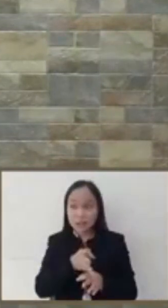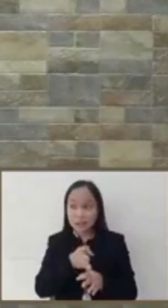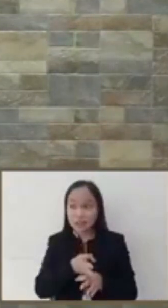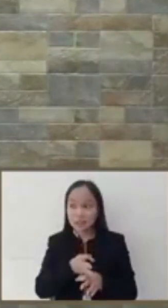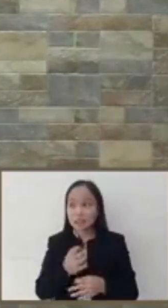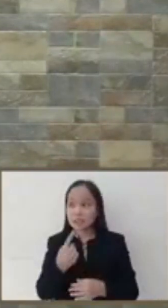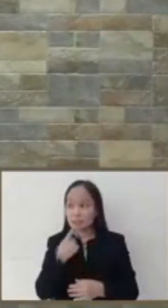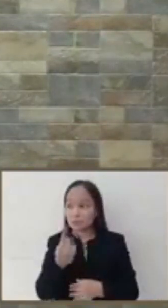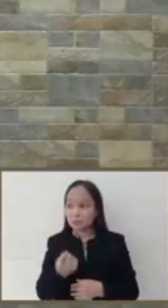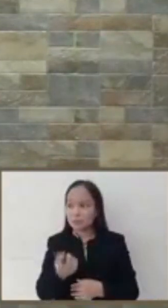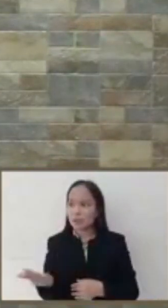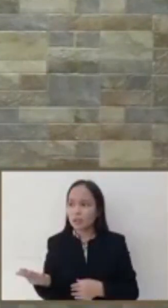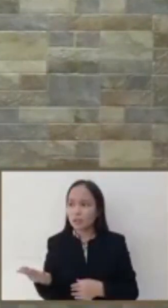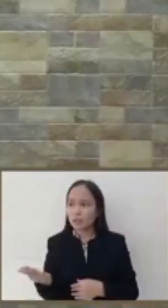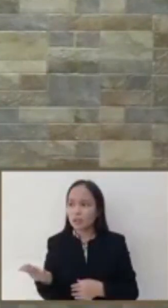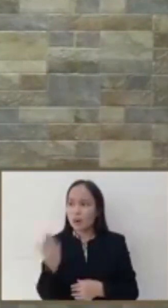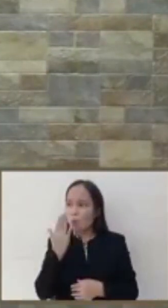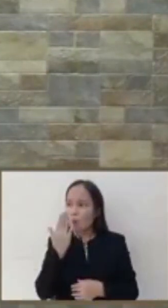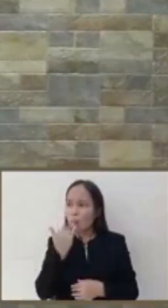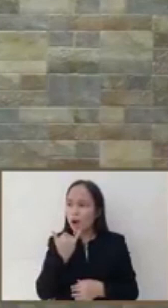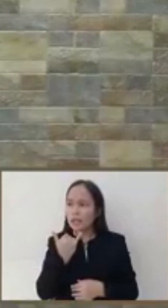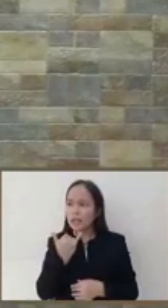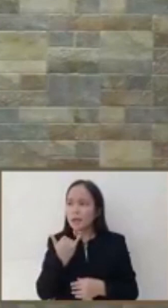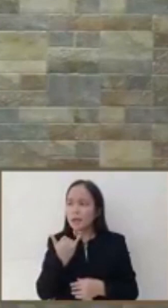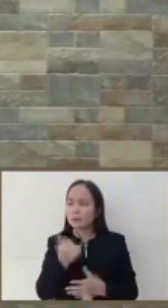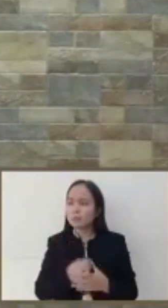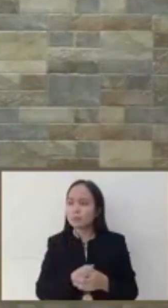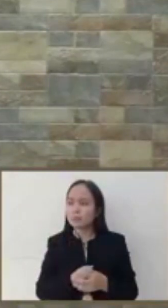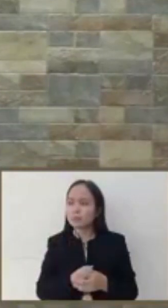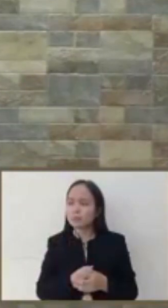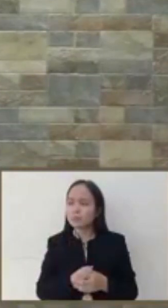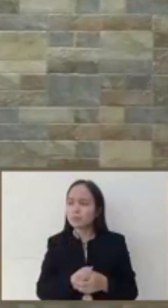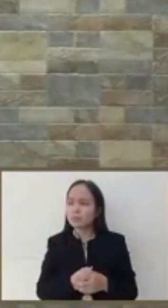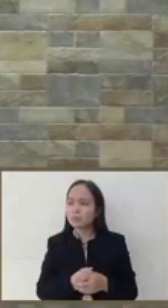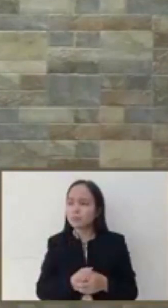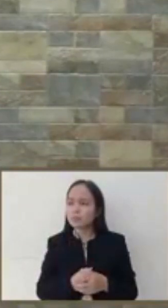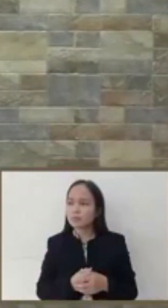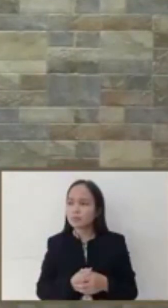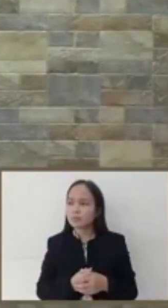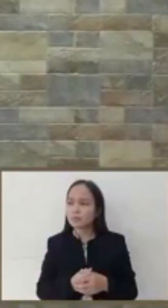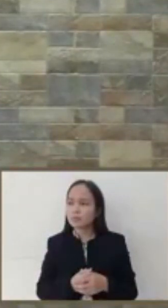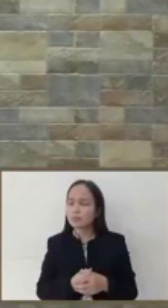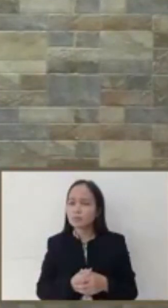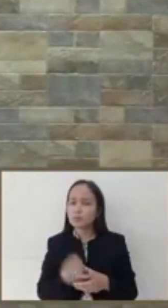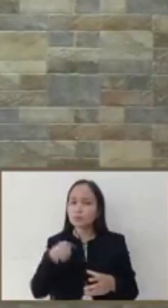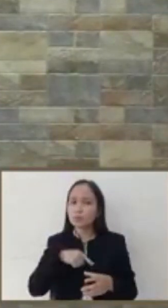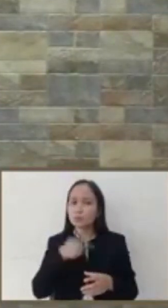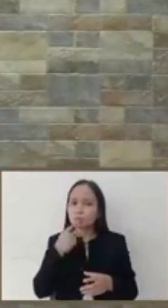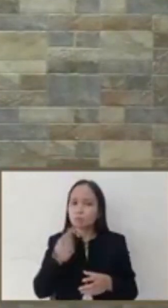Alright? Why is that? But you see how people invest. What I want you to see here is the investment. You